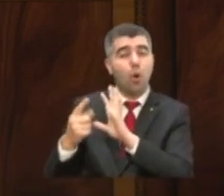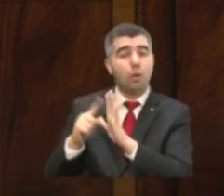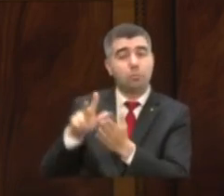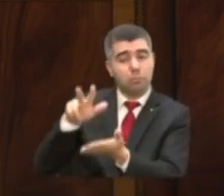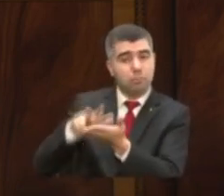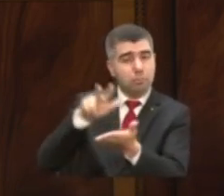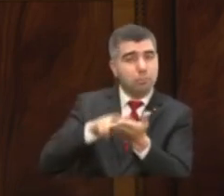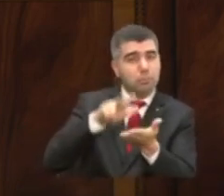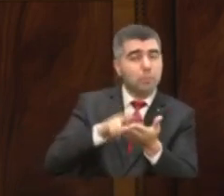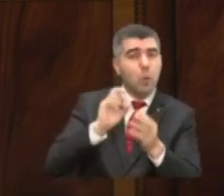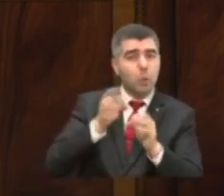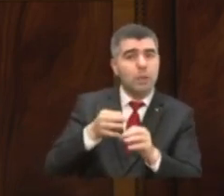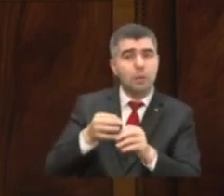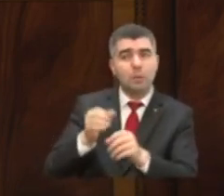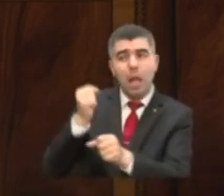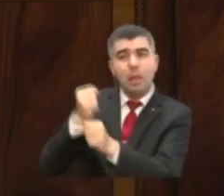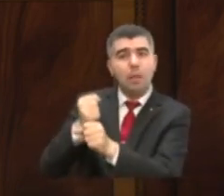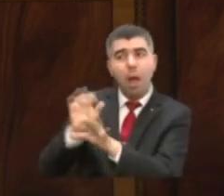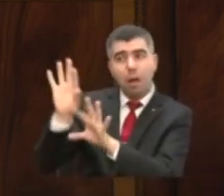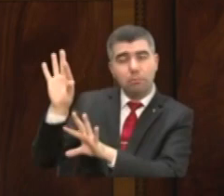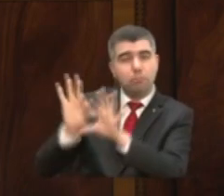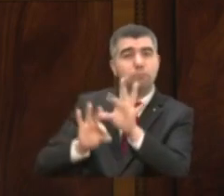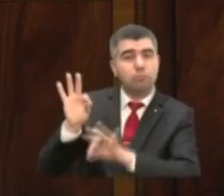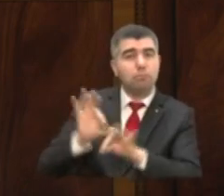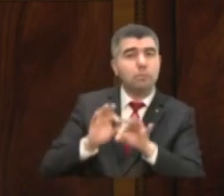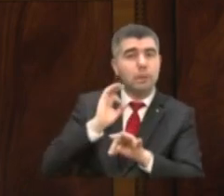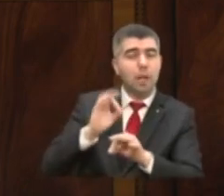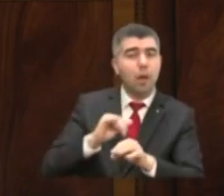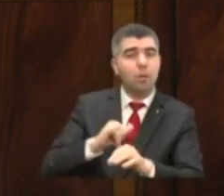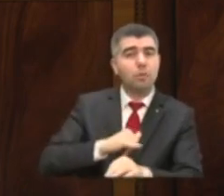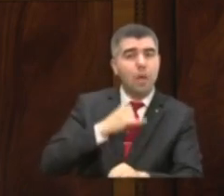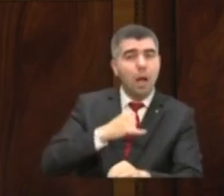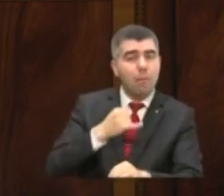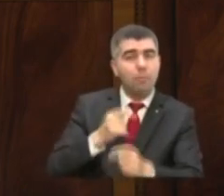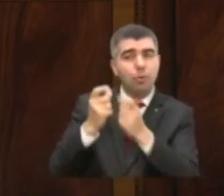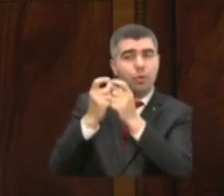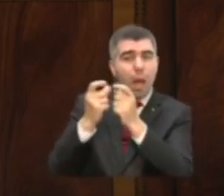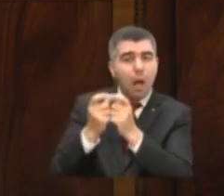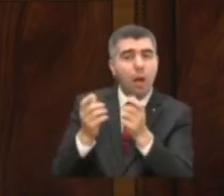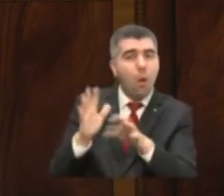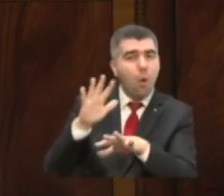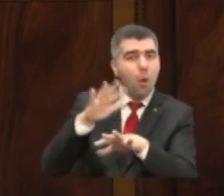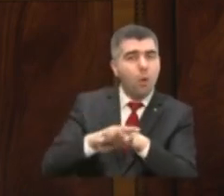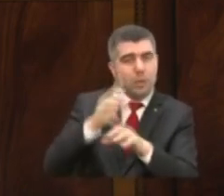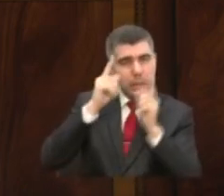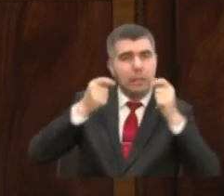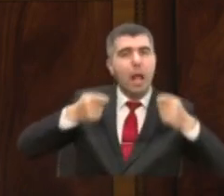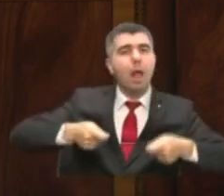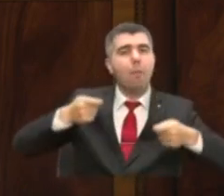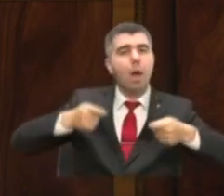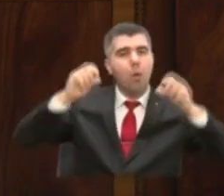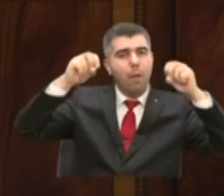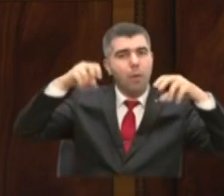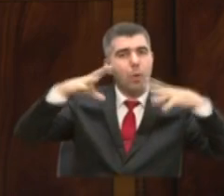القطاعات الوزارية المعنية وجمعية جهات المملكة والاتحاد العام للمقاولات المغرب. والسلام عليكم ورحمة الله تعالى